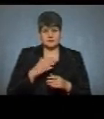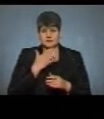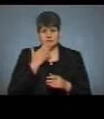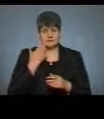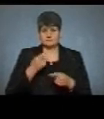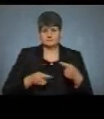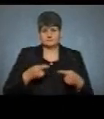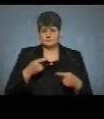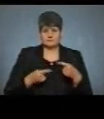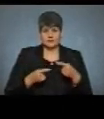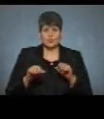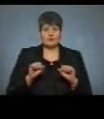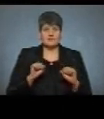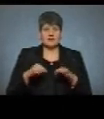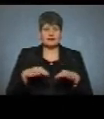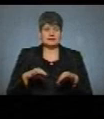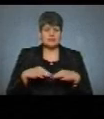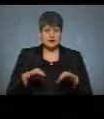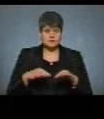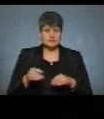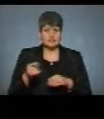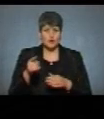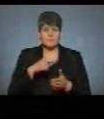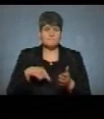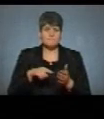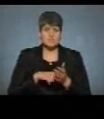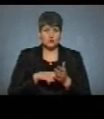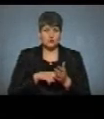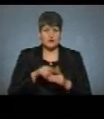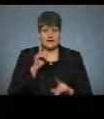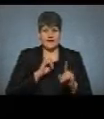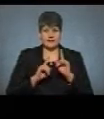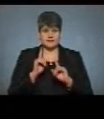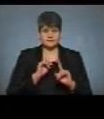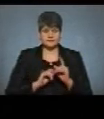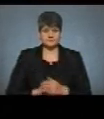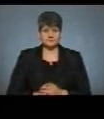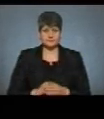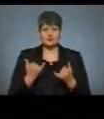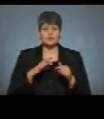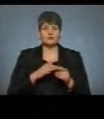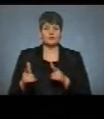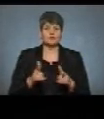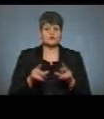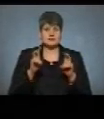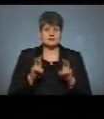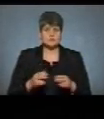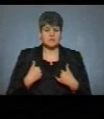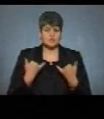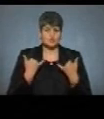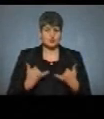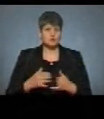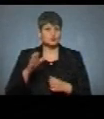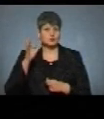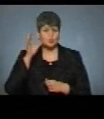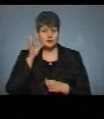предмета спору управління транспорту, комунікації та зв'язку Тернопільської міської ради. Сьогодні було підготовче засідання. Ми сьогодні